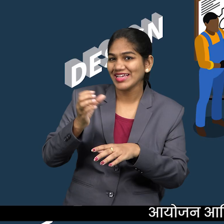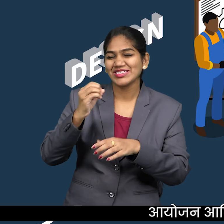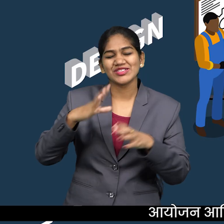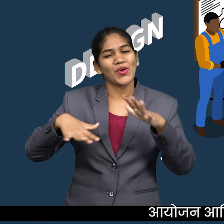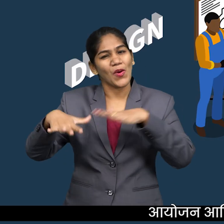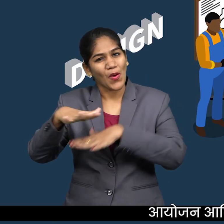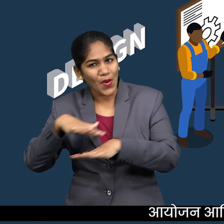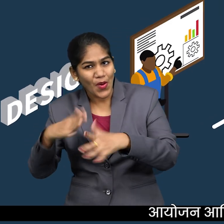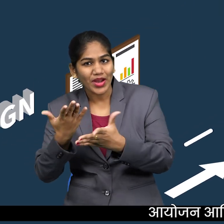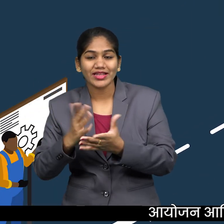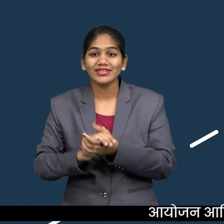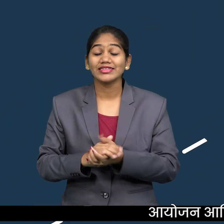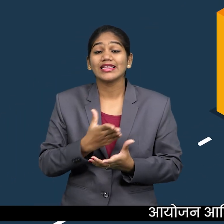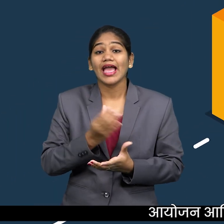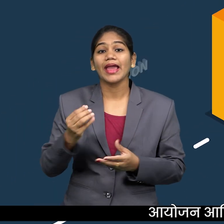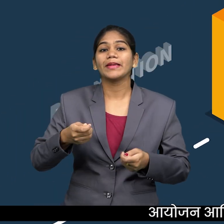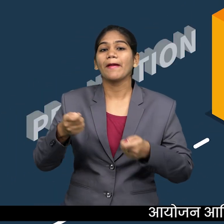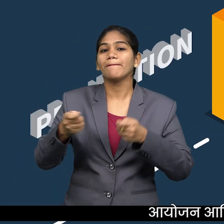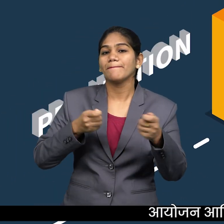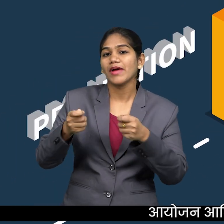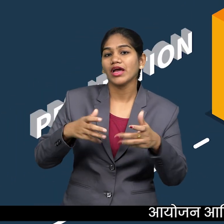आयोजन आणि व्यवस्थापन कसे करावे